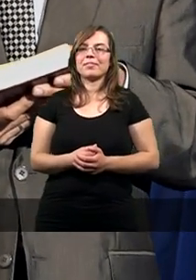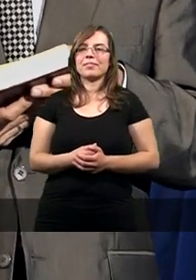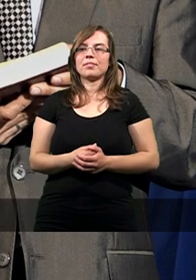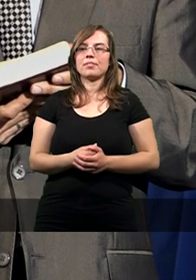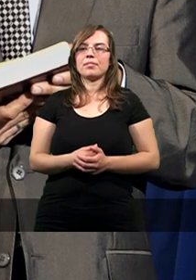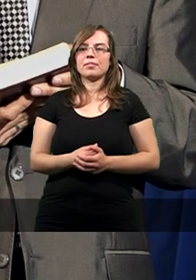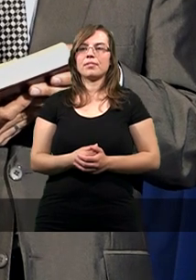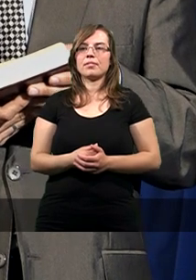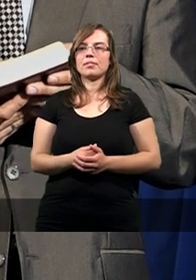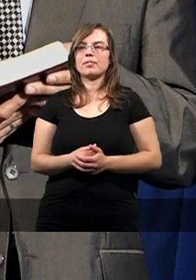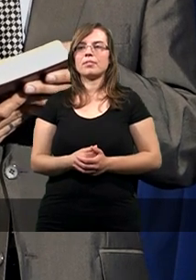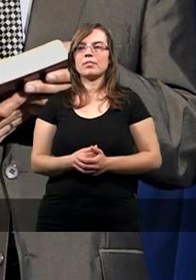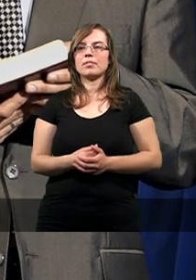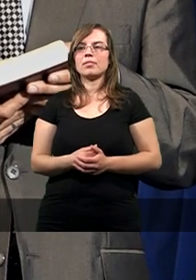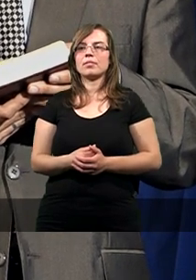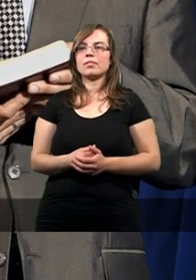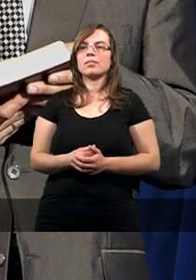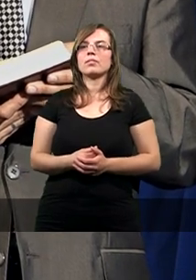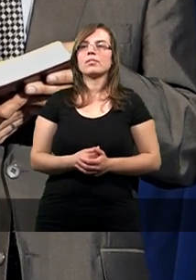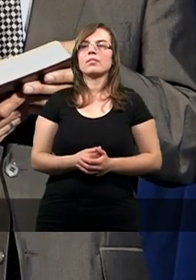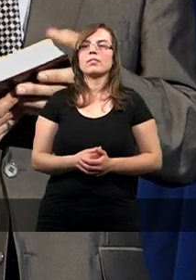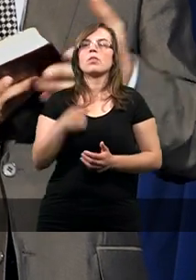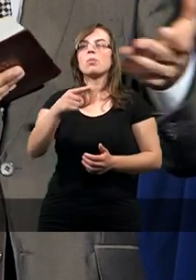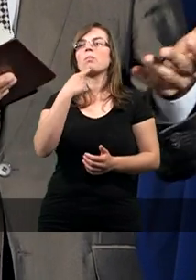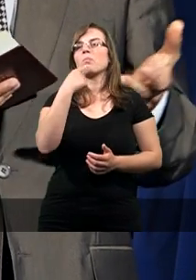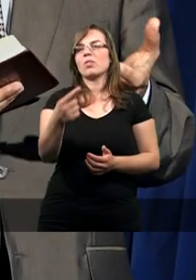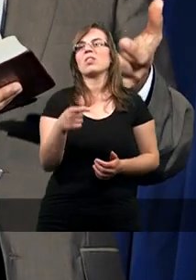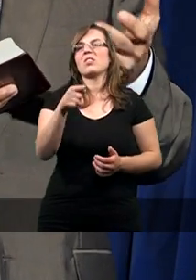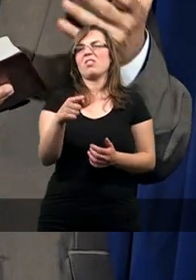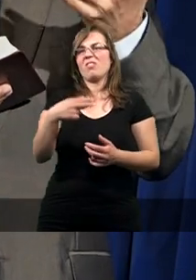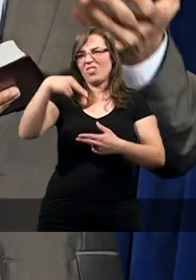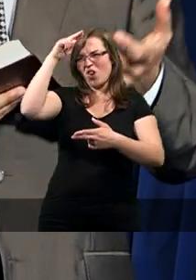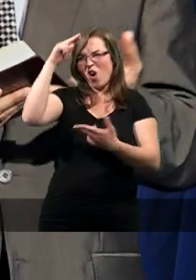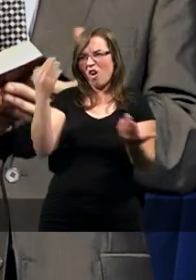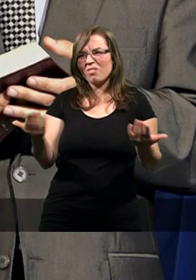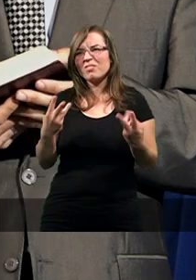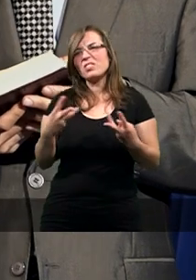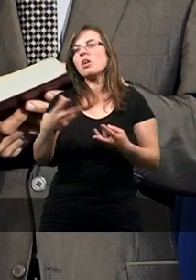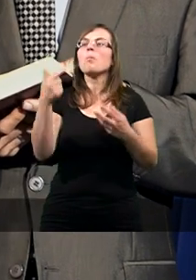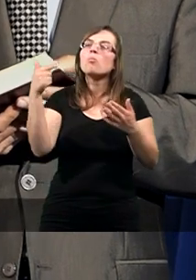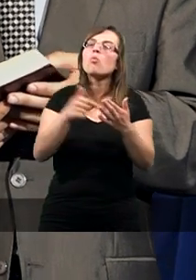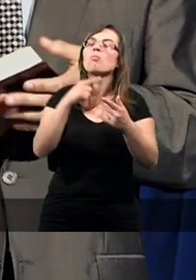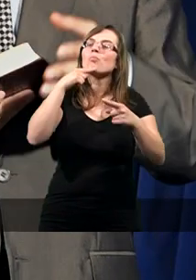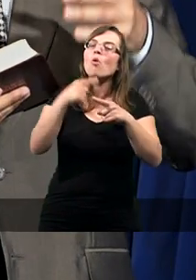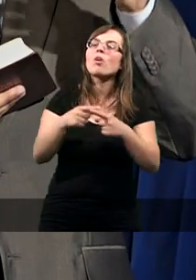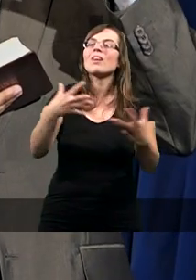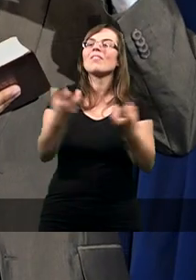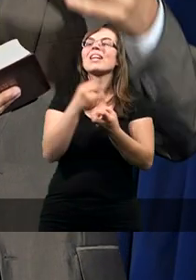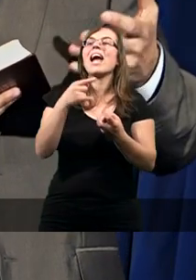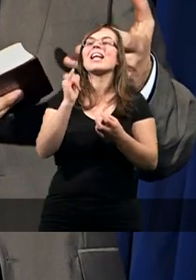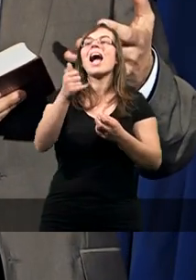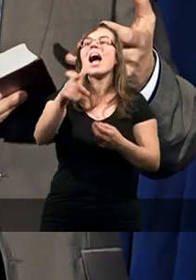I said, what do you want in a pastor? On odpowiedział, no ale przecież ja nie prosiłem was o to, żebyście podjęli decyzję, jak ten